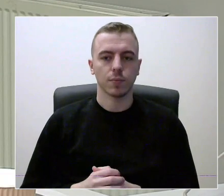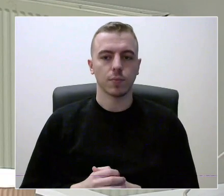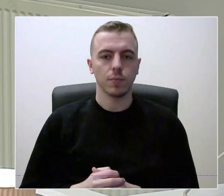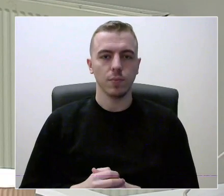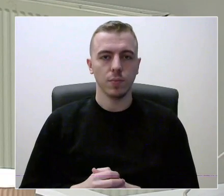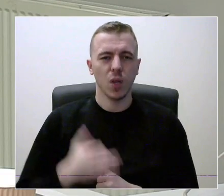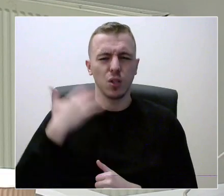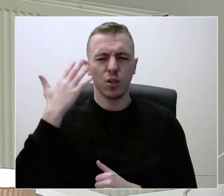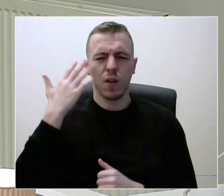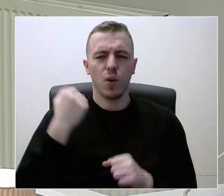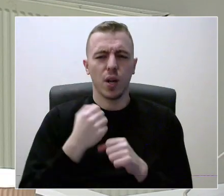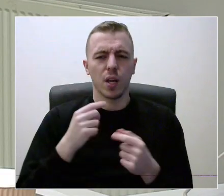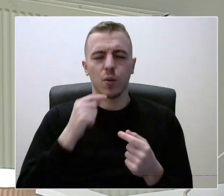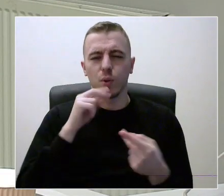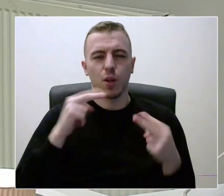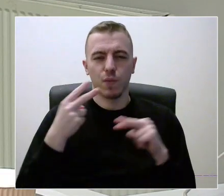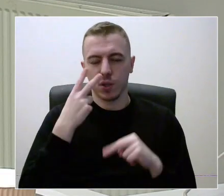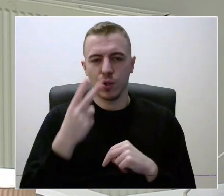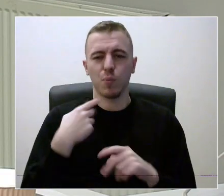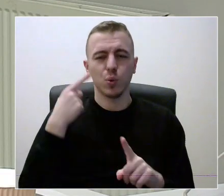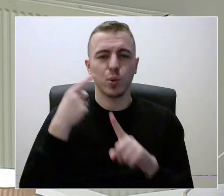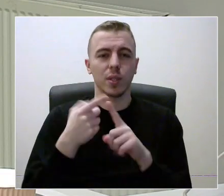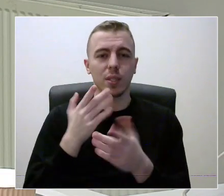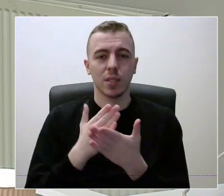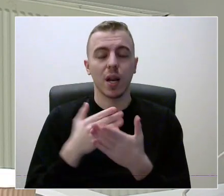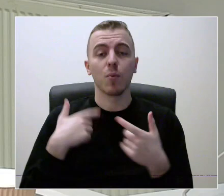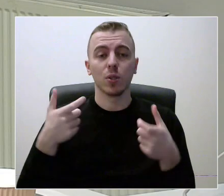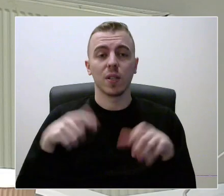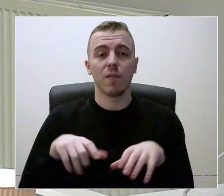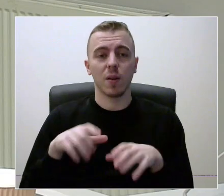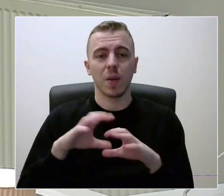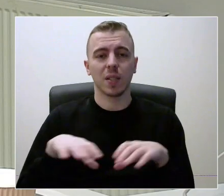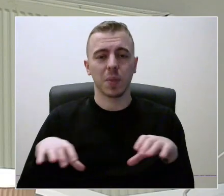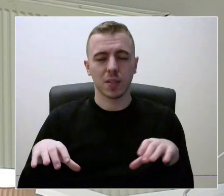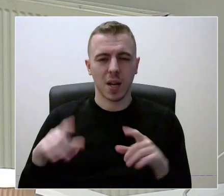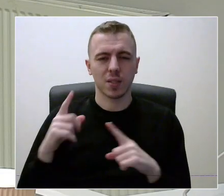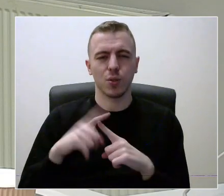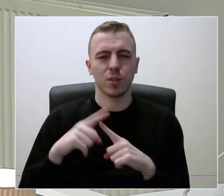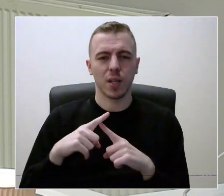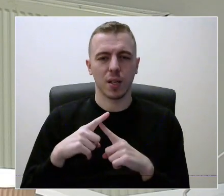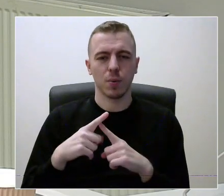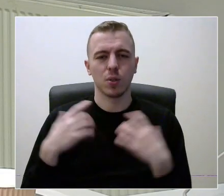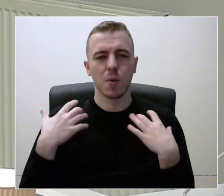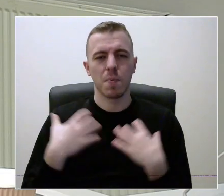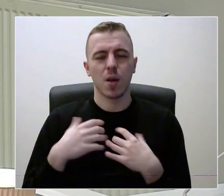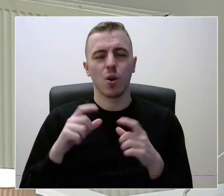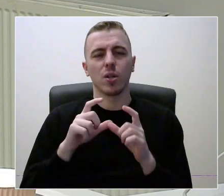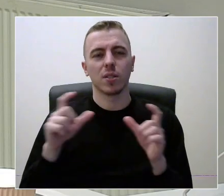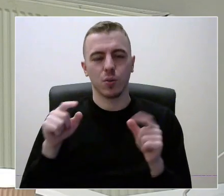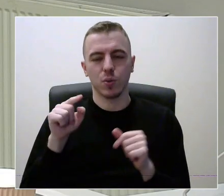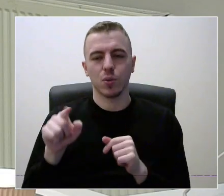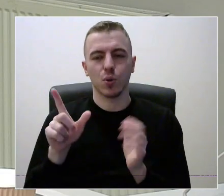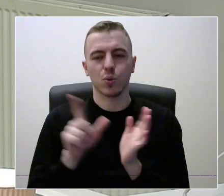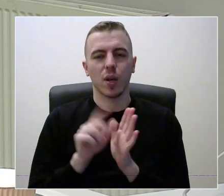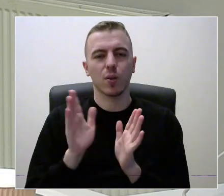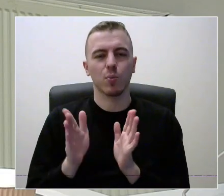priešingai. Mūsų siekis, šiaip kaip savivaldybės, administracijos, tarybos ir mero institucijos turėtų būti